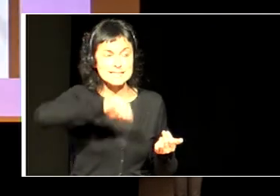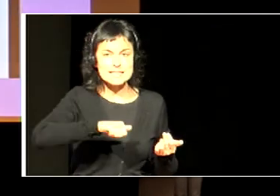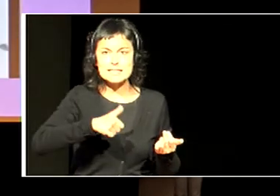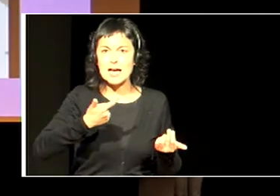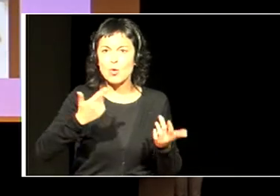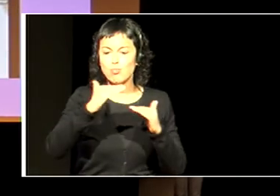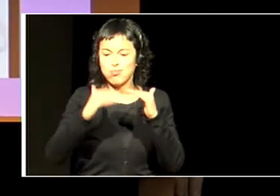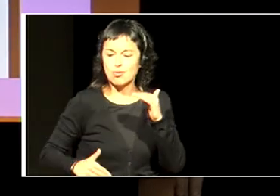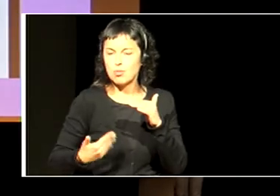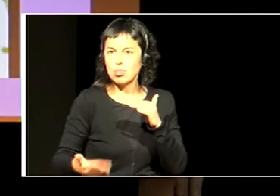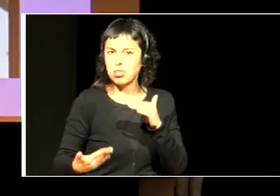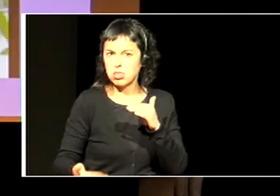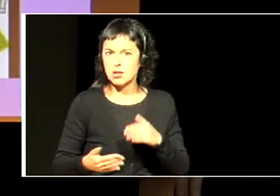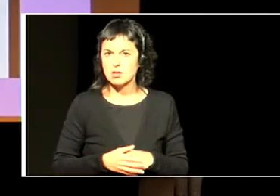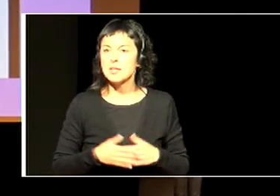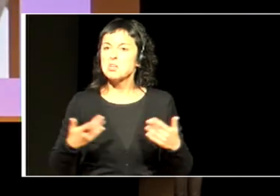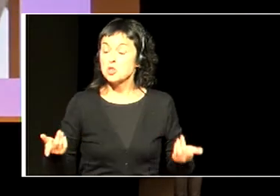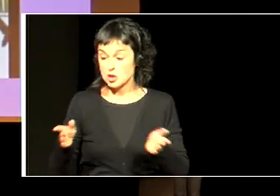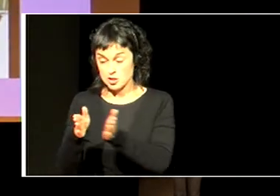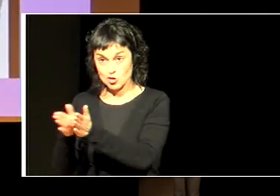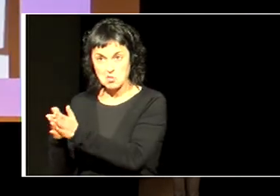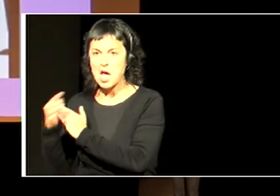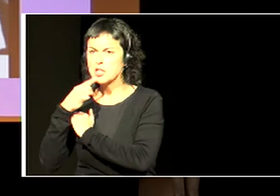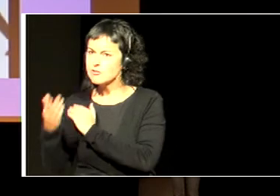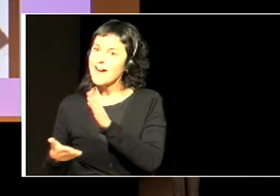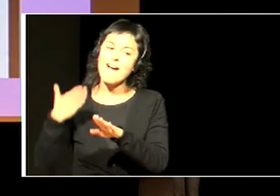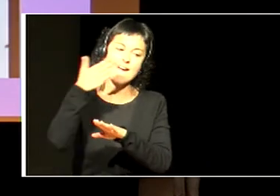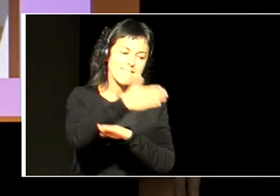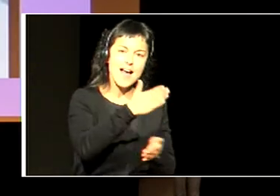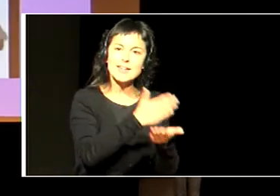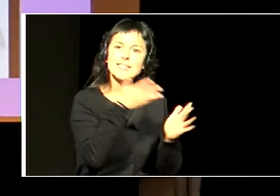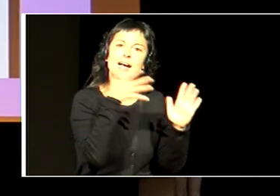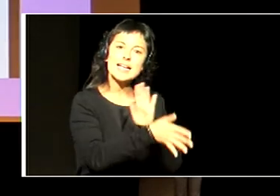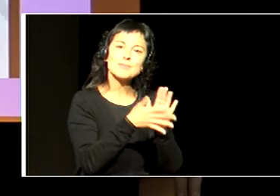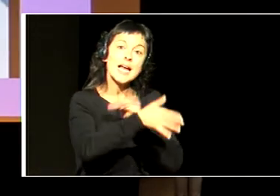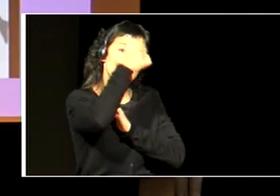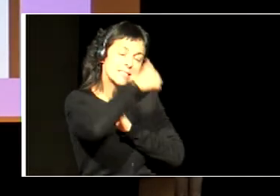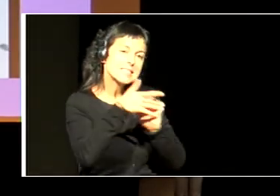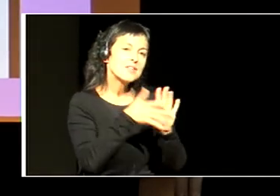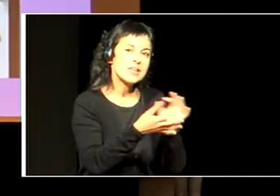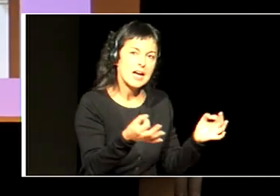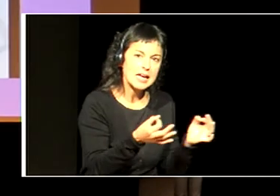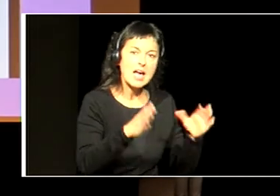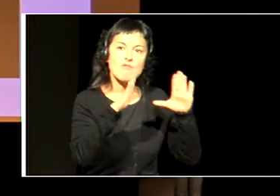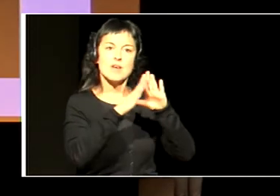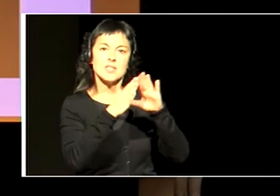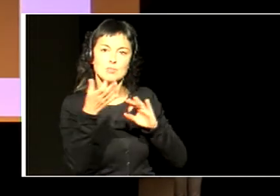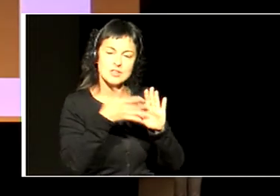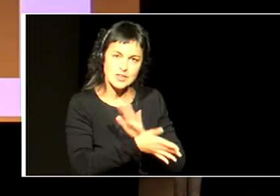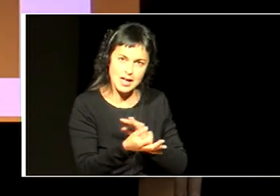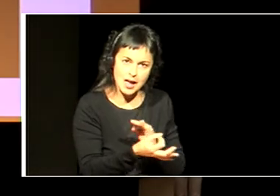dute, ba, beraiek joango direla, esplikatzera, zer den machista, zer den feminista, zer da feminismoa, zer den